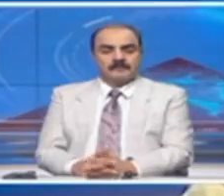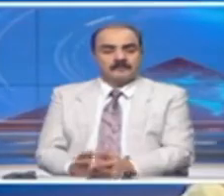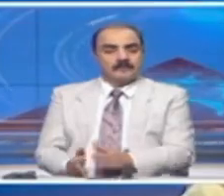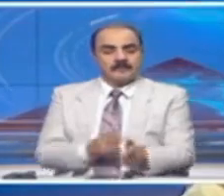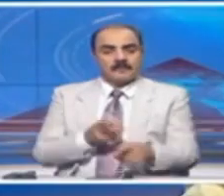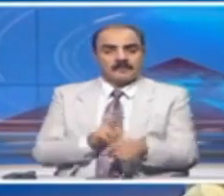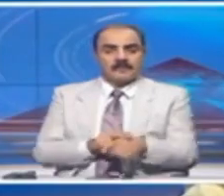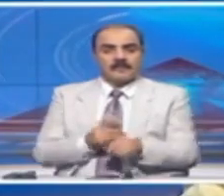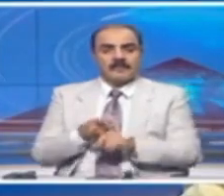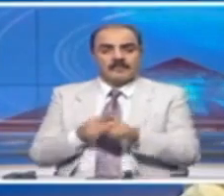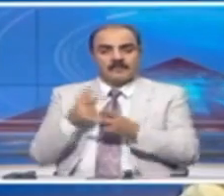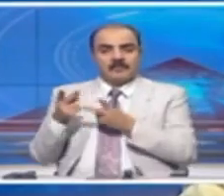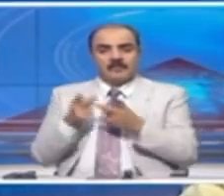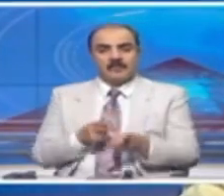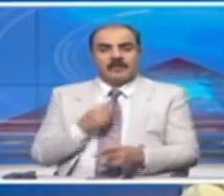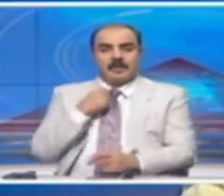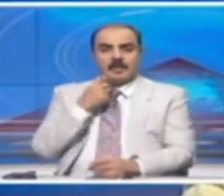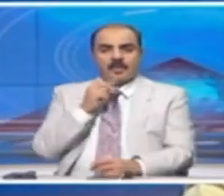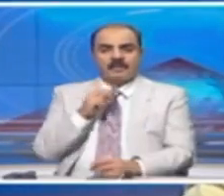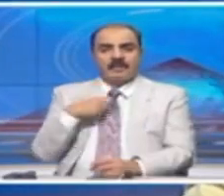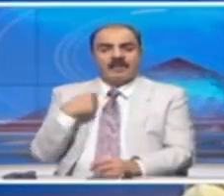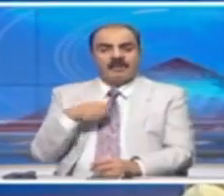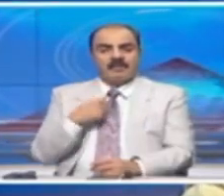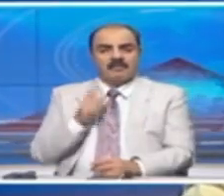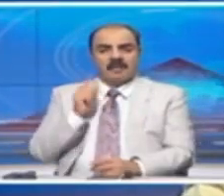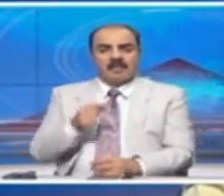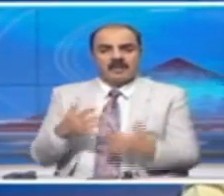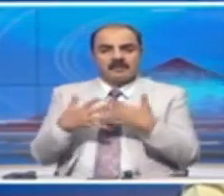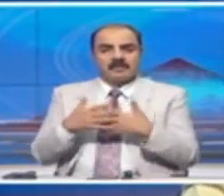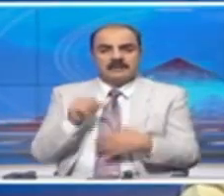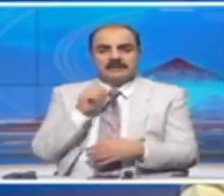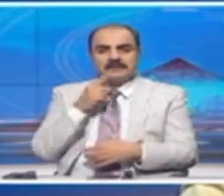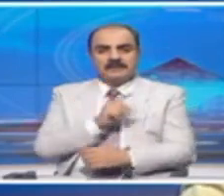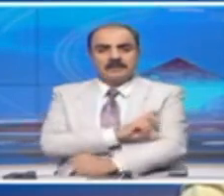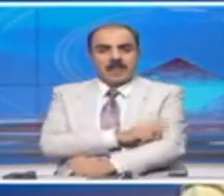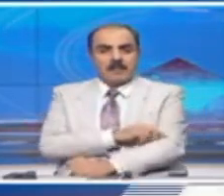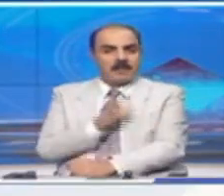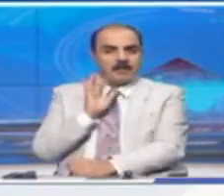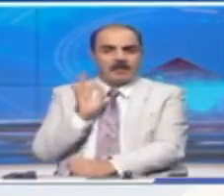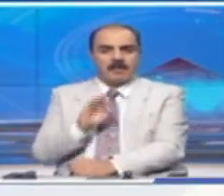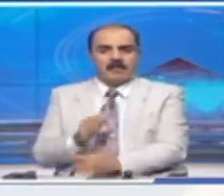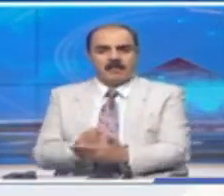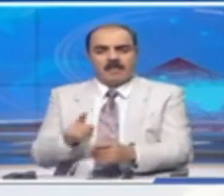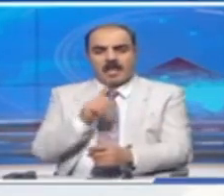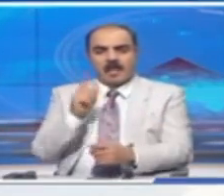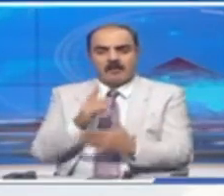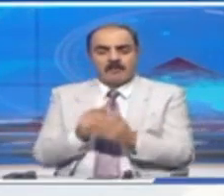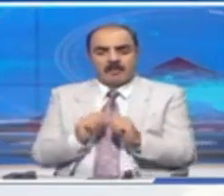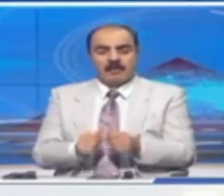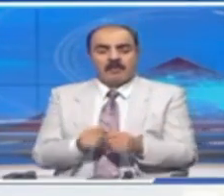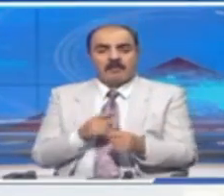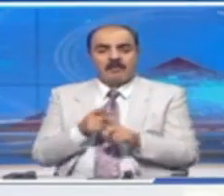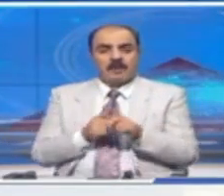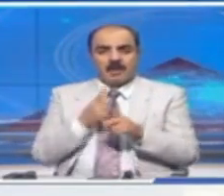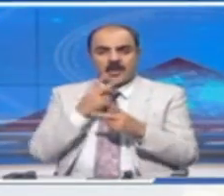على صعيد آخر، استقبل مصطفى مدبولي رولاند بوش الرئيس التنفيذي لشركة سيمنز العالمية، وأعرب رئيس